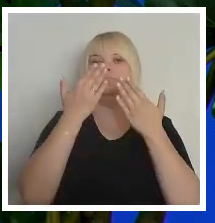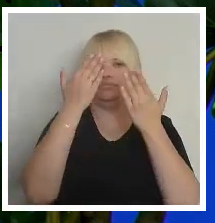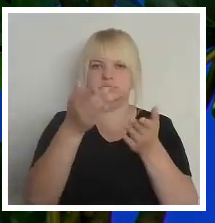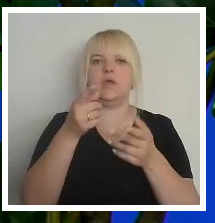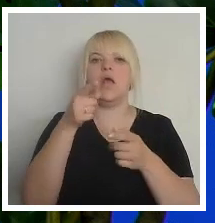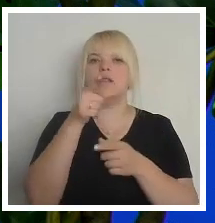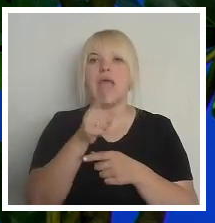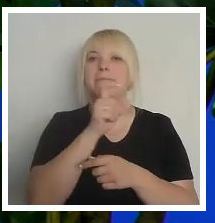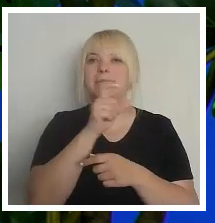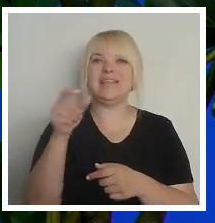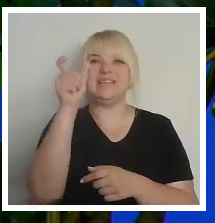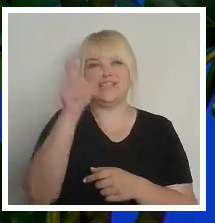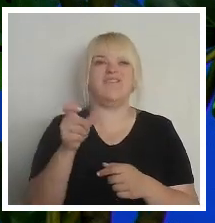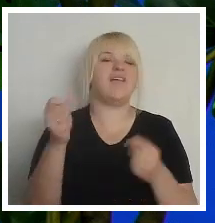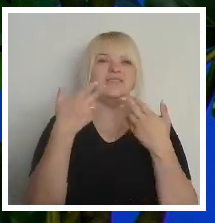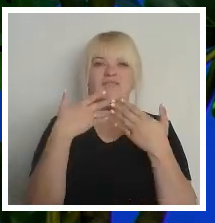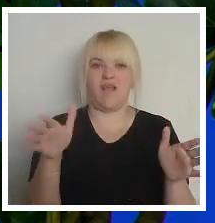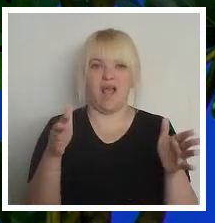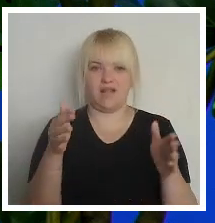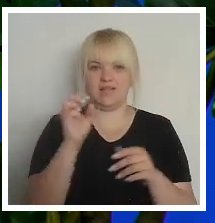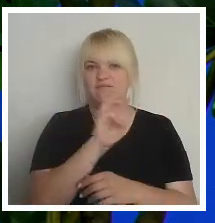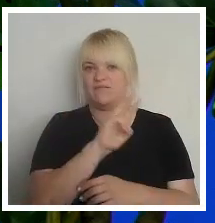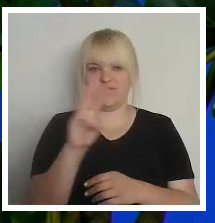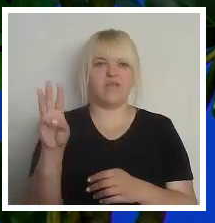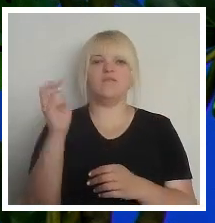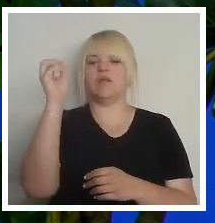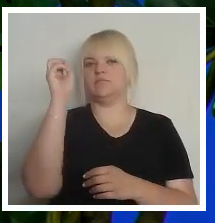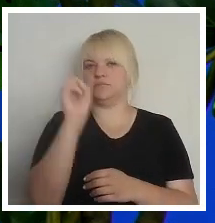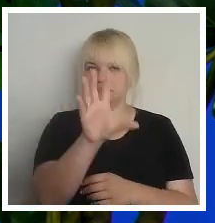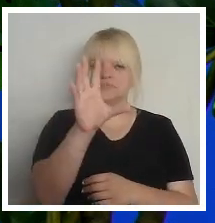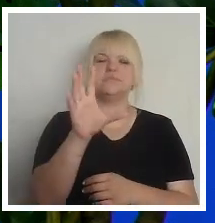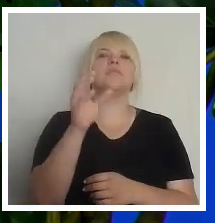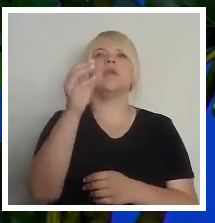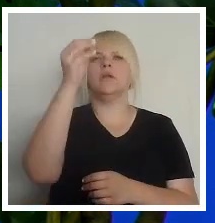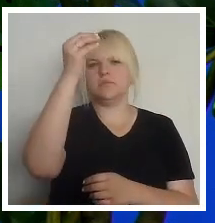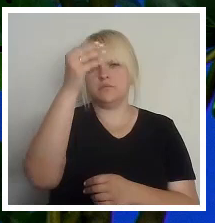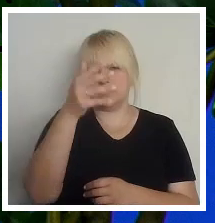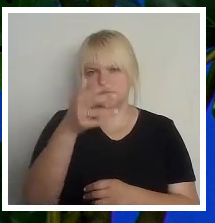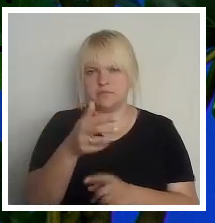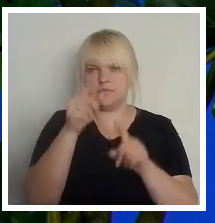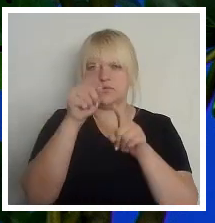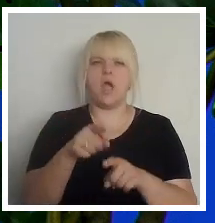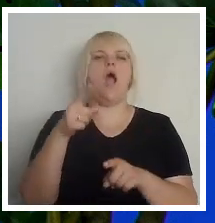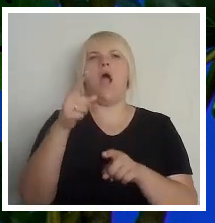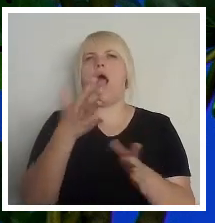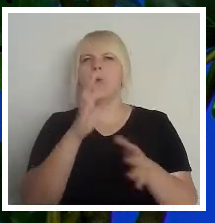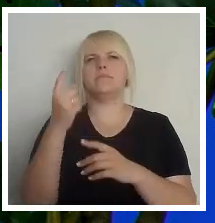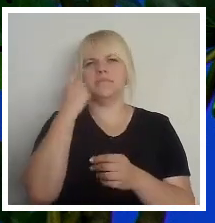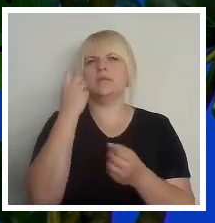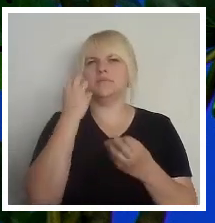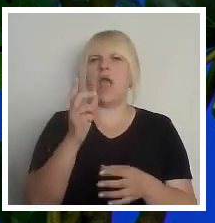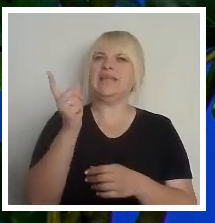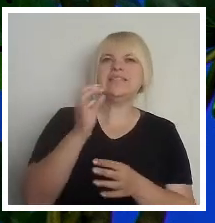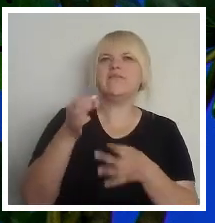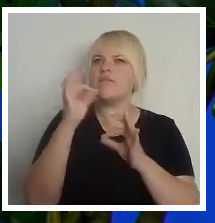tādī brīdī, kad cilvēks ir atvērs to dotajā, nezinu, laikā un telpā, viņam sniedz priekšstatu par to, kas notiek, kas ir svarīgi, kas